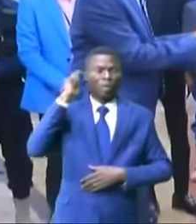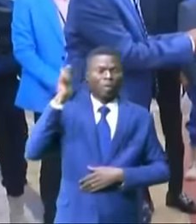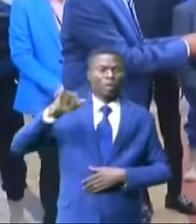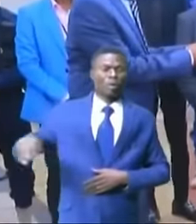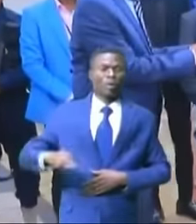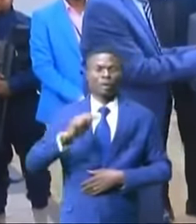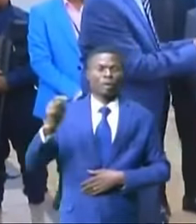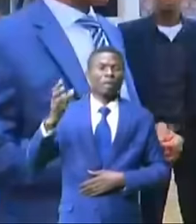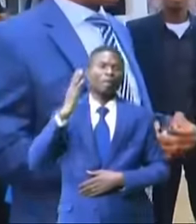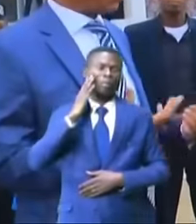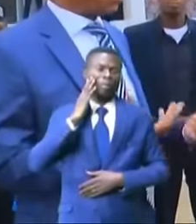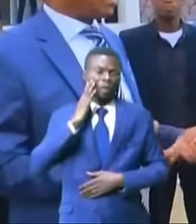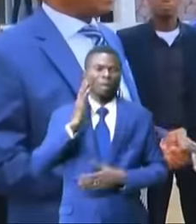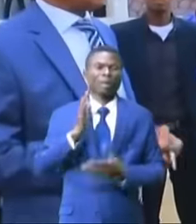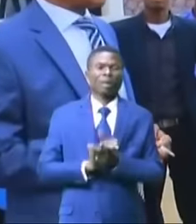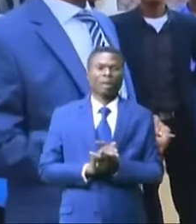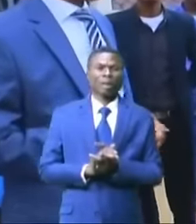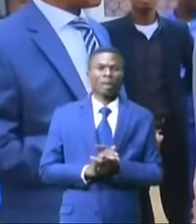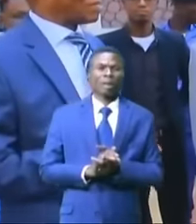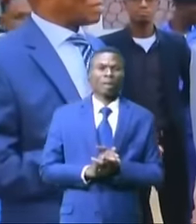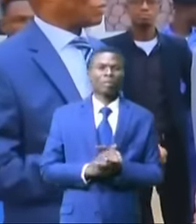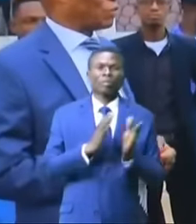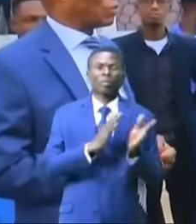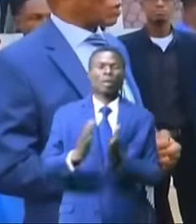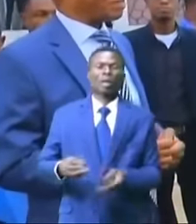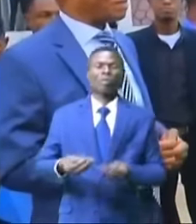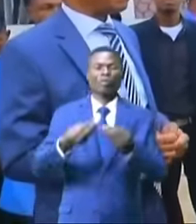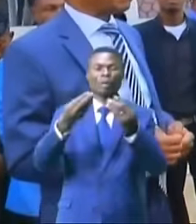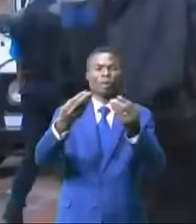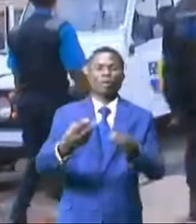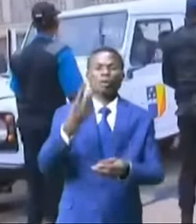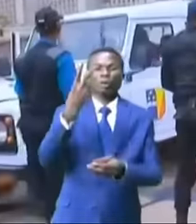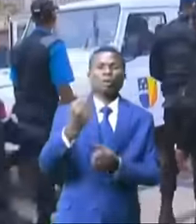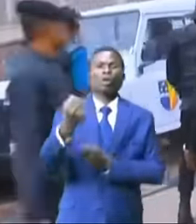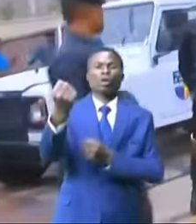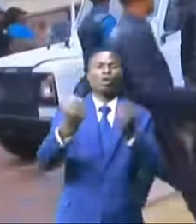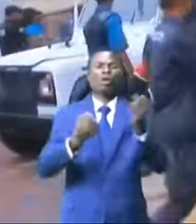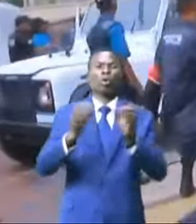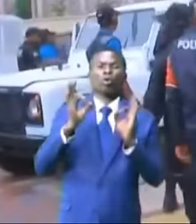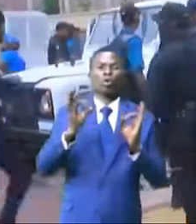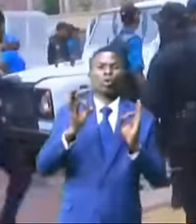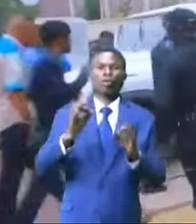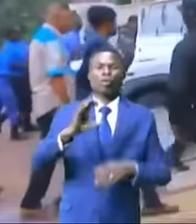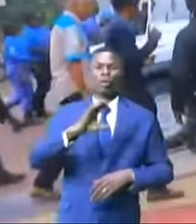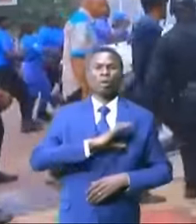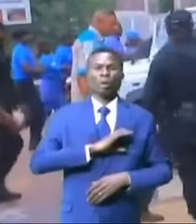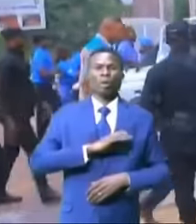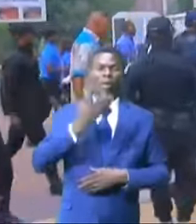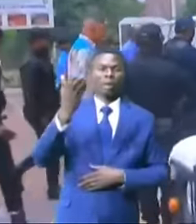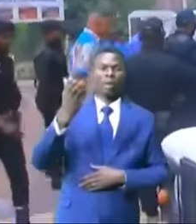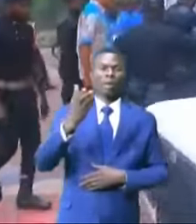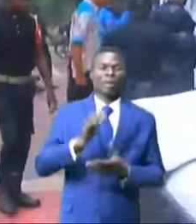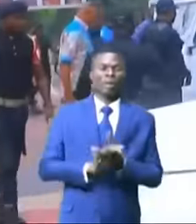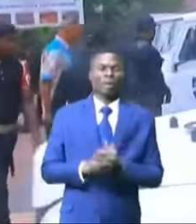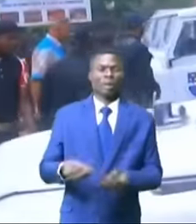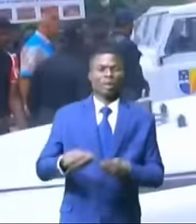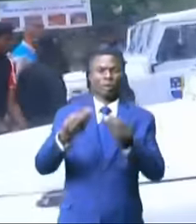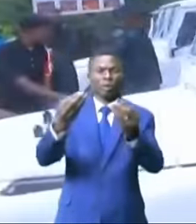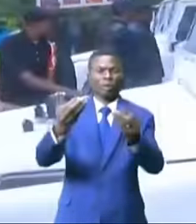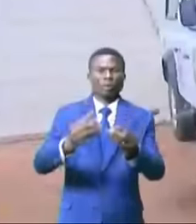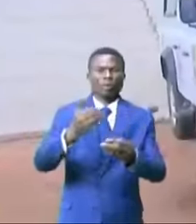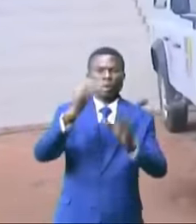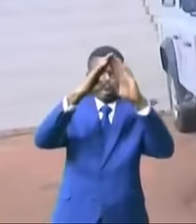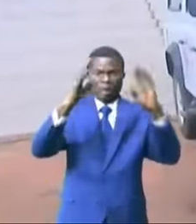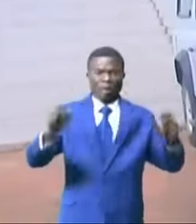Jean-Marie Kayembe y tient et a pourvu aux moyens de locomotion pour la garde universitaire. 2 Jeep Land Rover ont été remis devant le